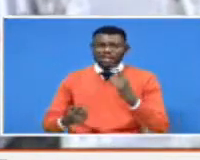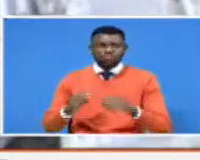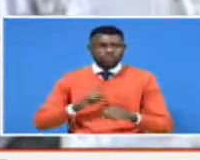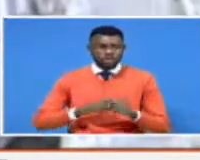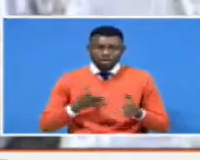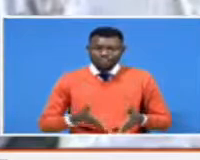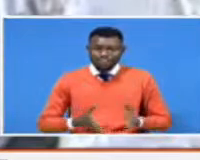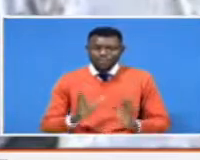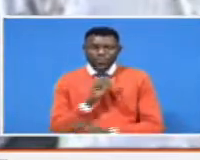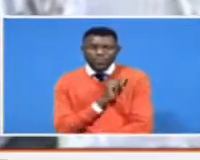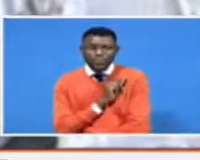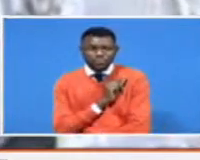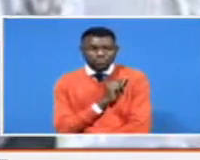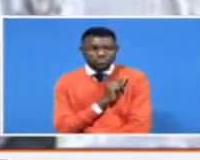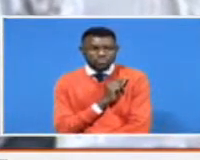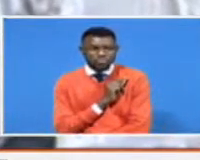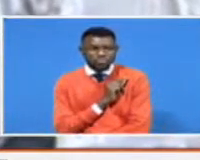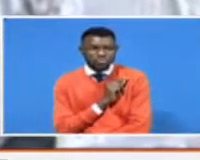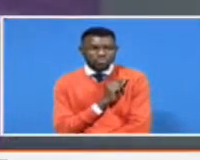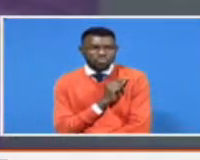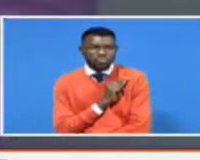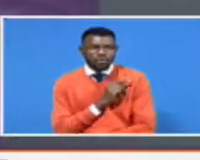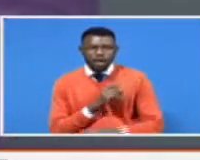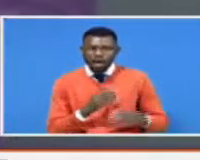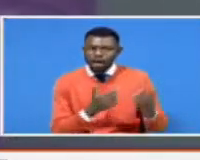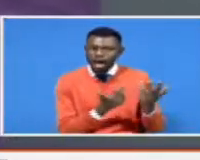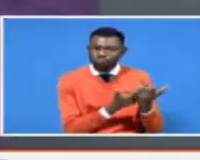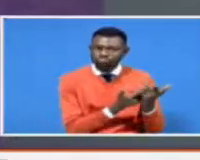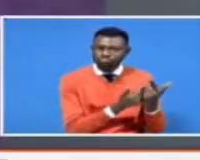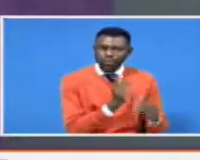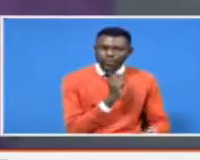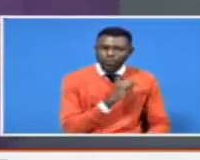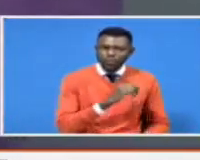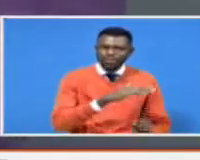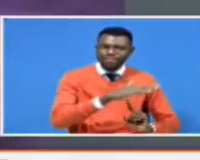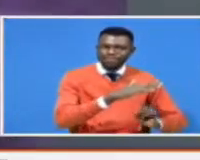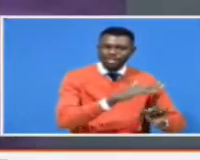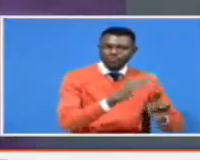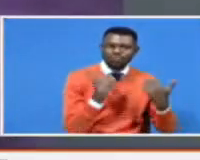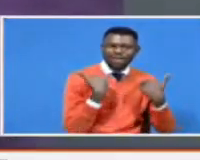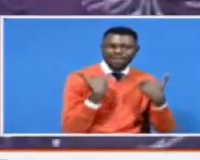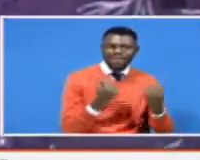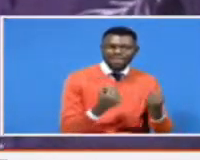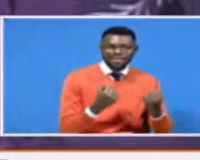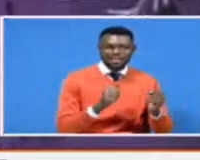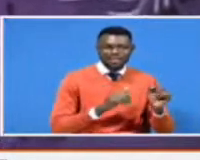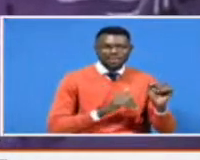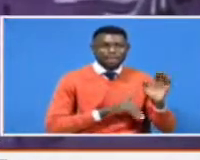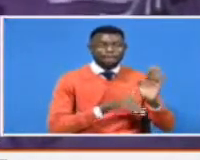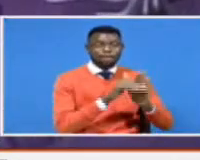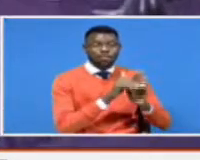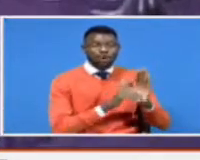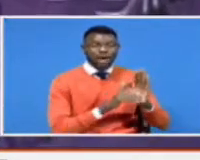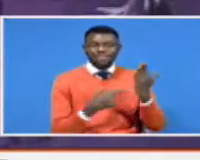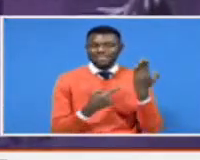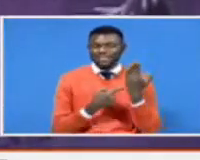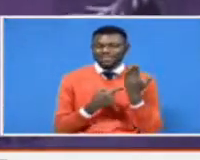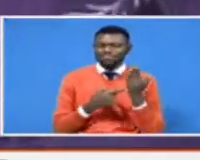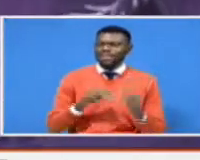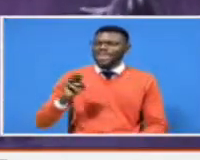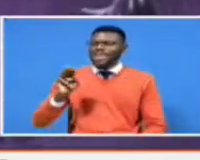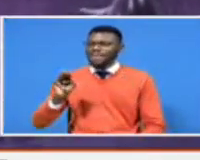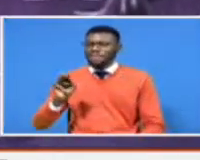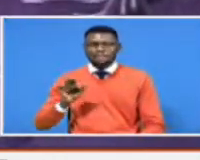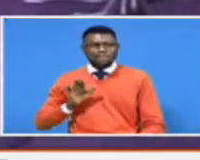wa kujifungua. Hii ni kwa mujibu wa data ya Wizara ya Afya humu nchini. Mpango wa teknolojia wa